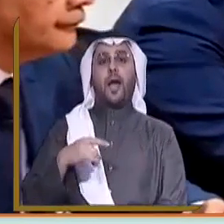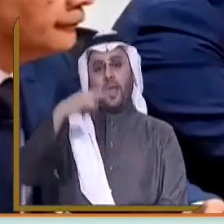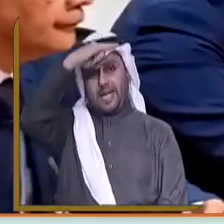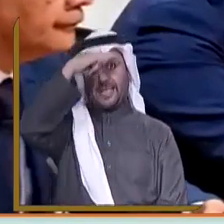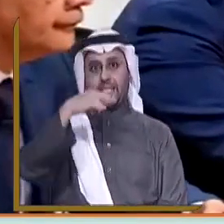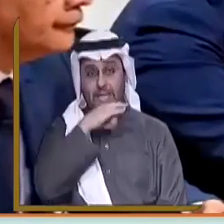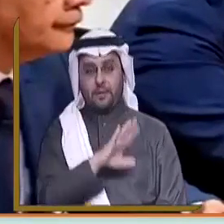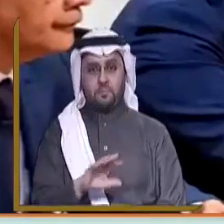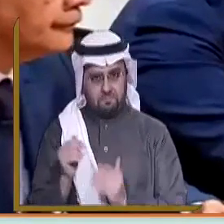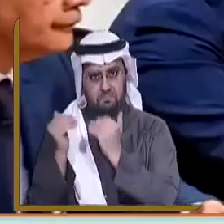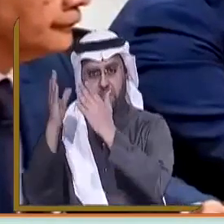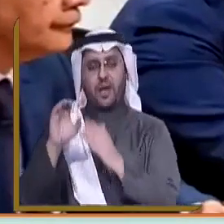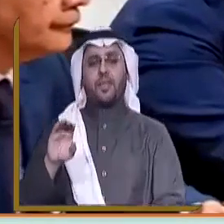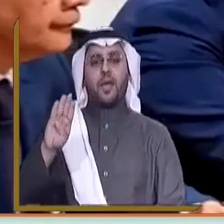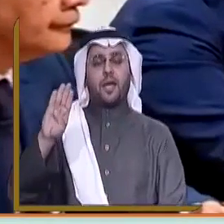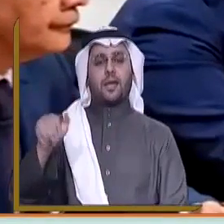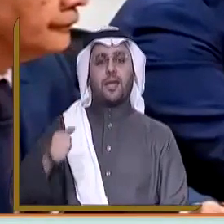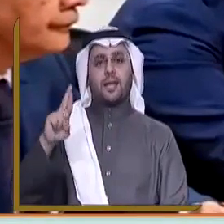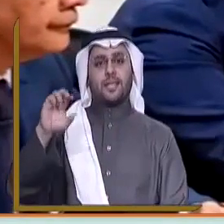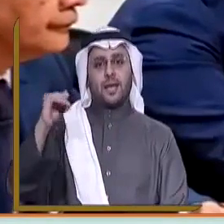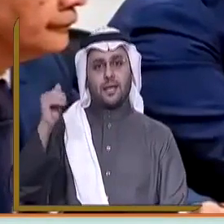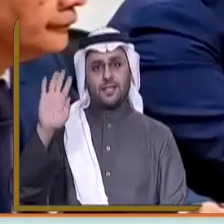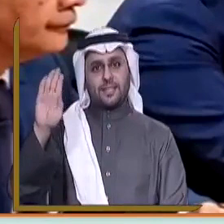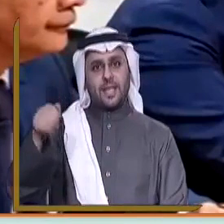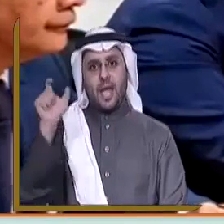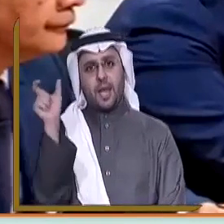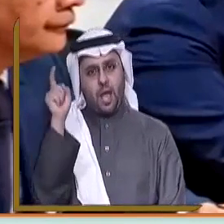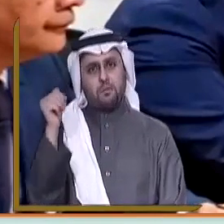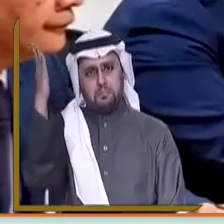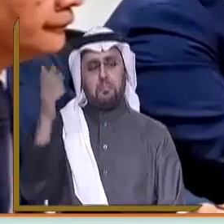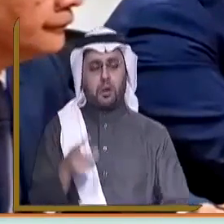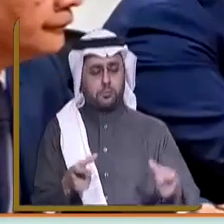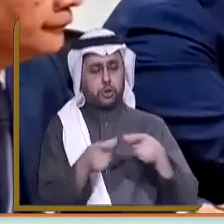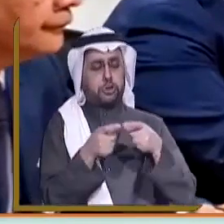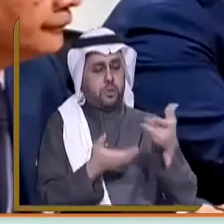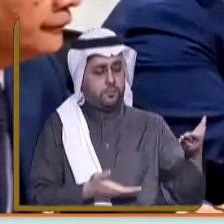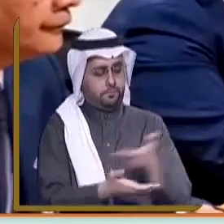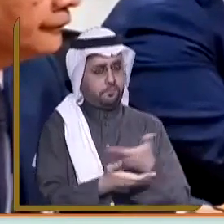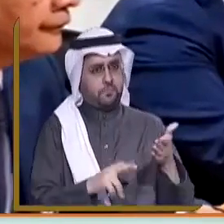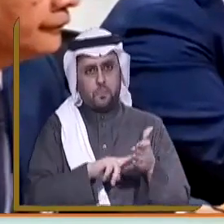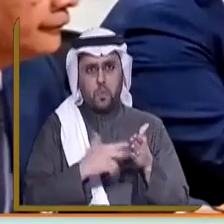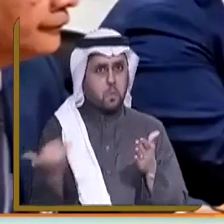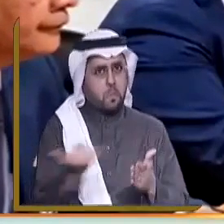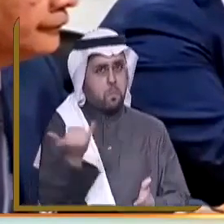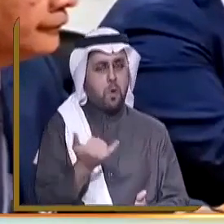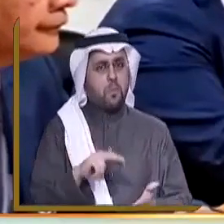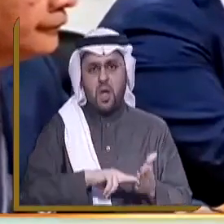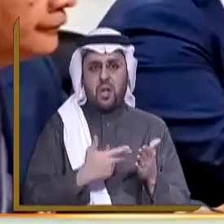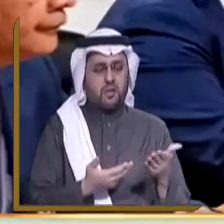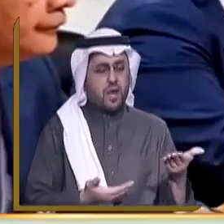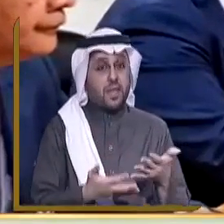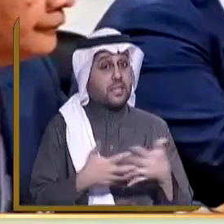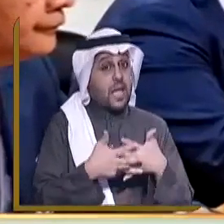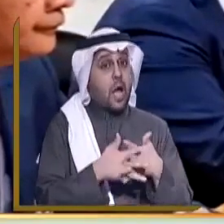العلاقات الثنائيه بين البلدين وسبل تعزيزها في شتى المجالات اضافه الى مناقشه المستجدات على الساحتين